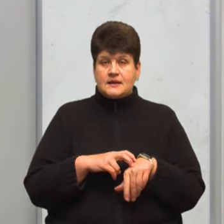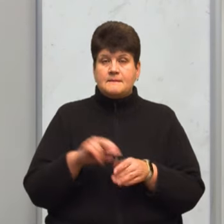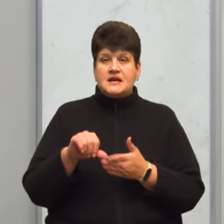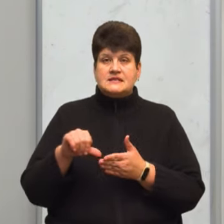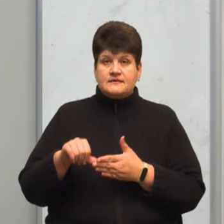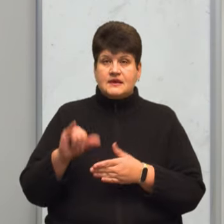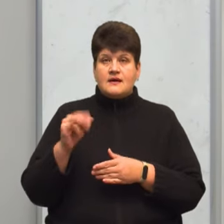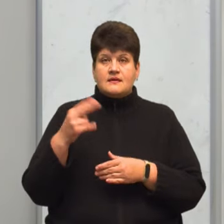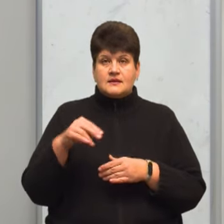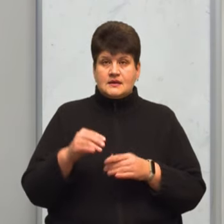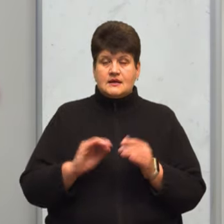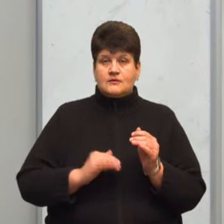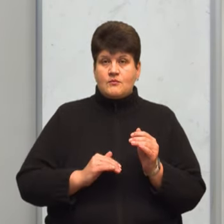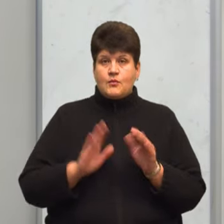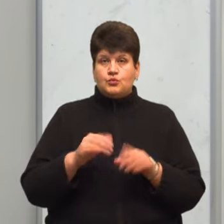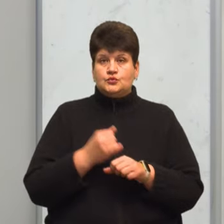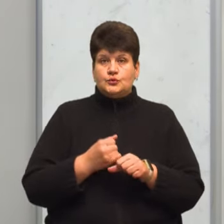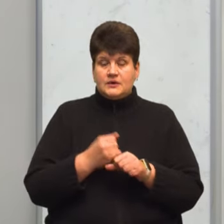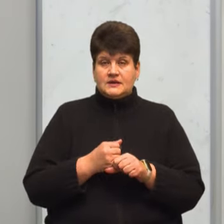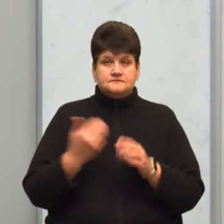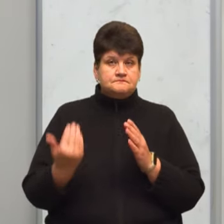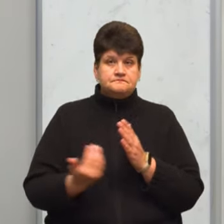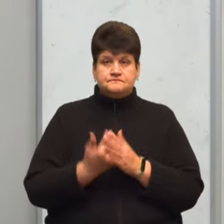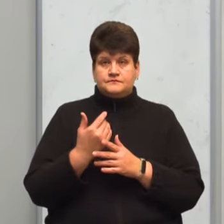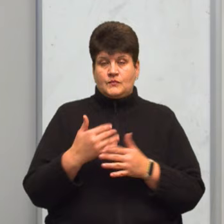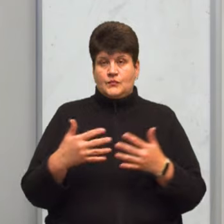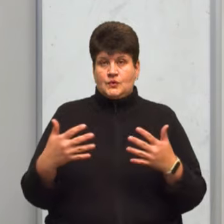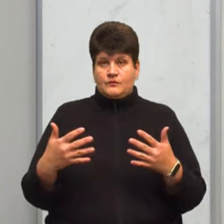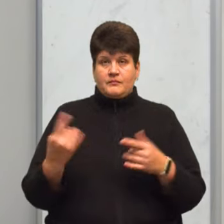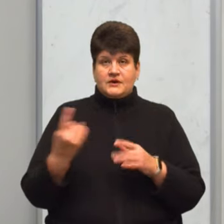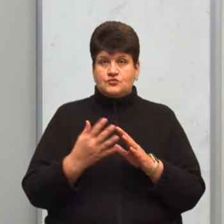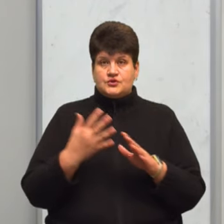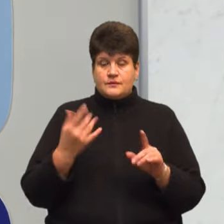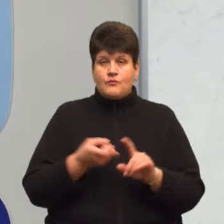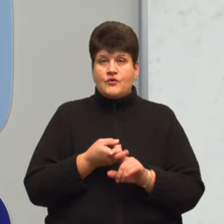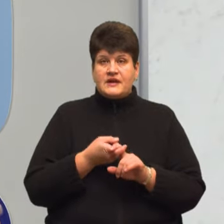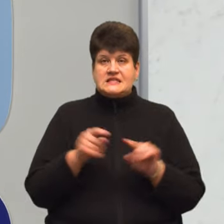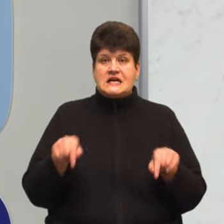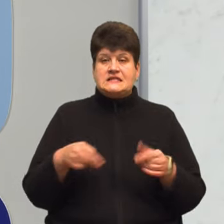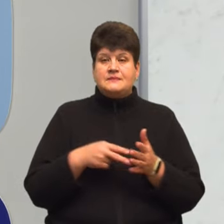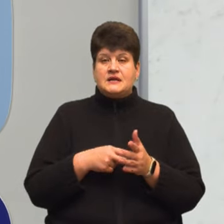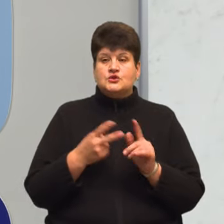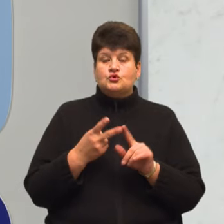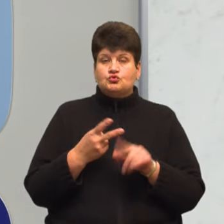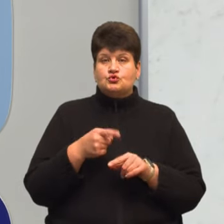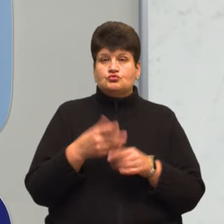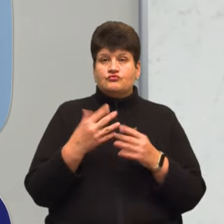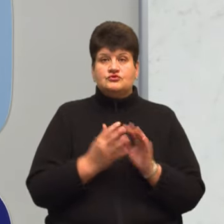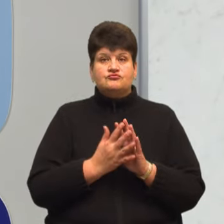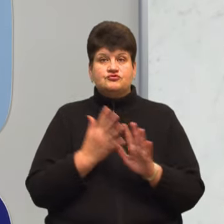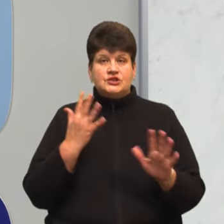itкомпаній будуть розробляти інноваційні продукти ну в першу чергу пов'язаних з реабілітацією друге тут вже в черзі стоять